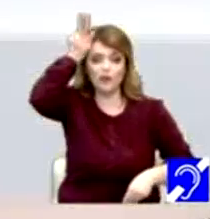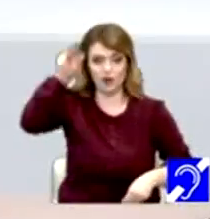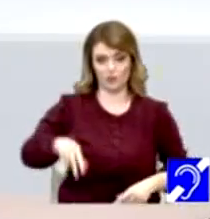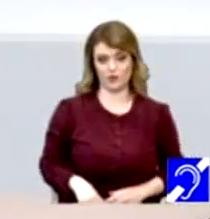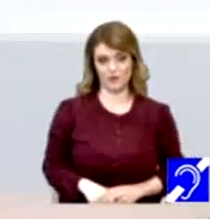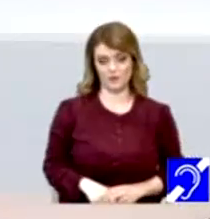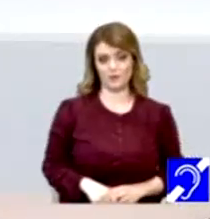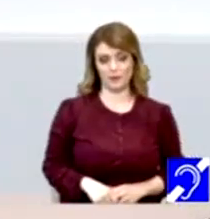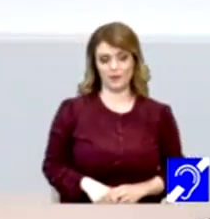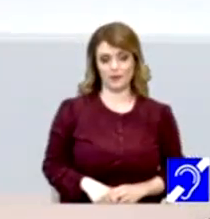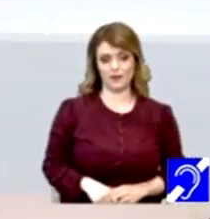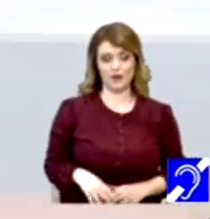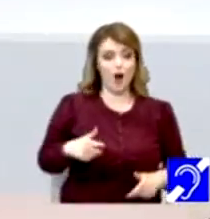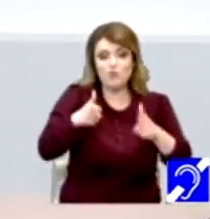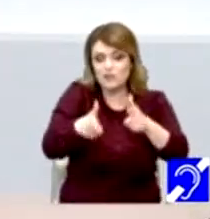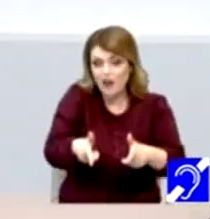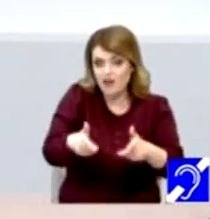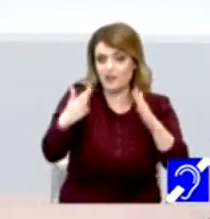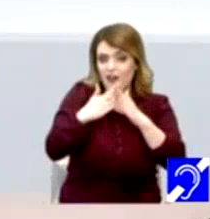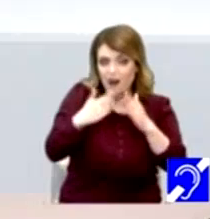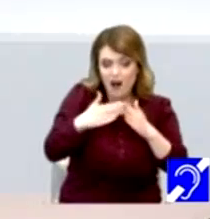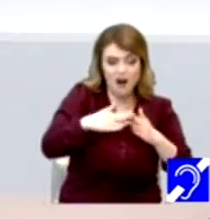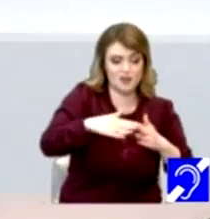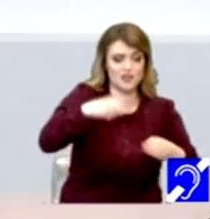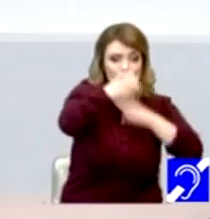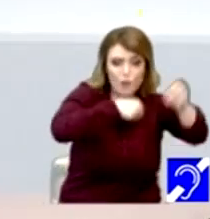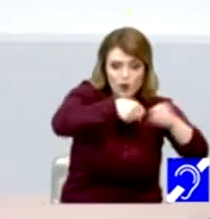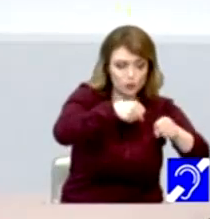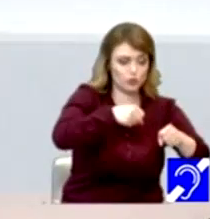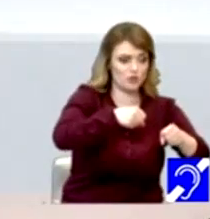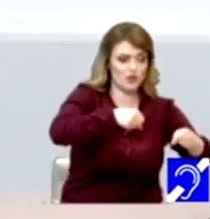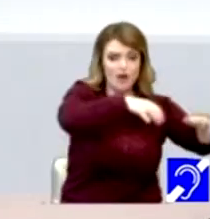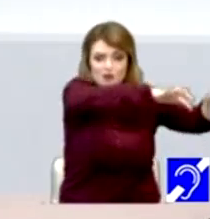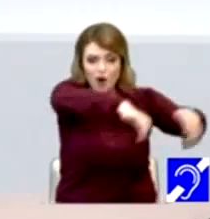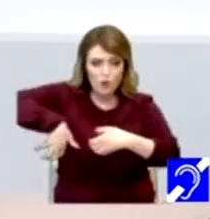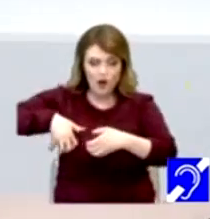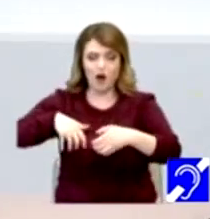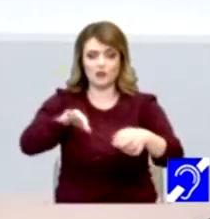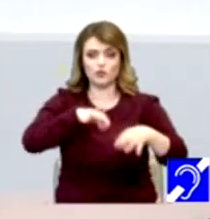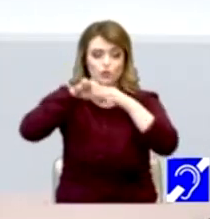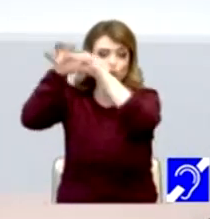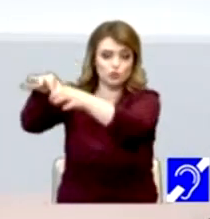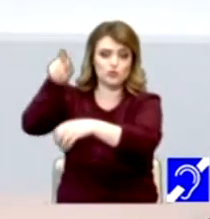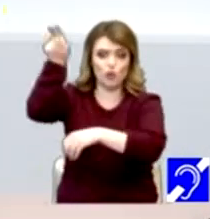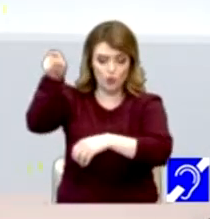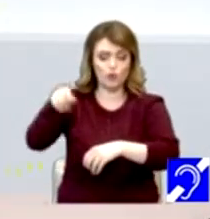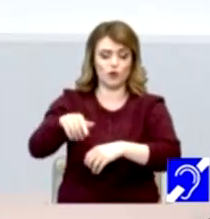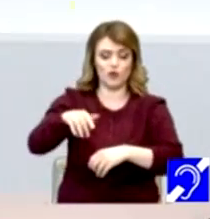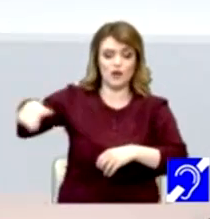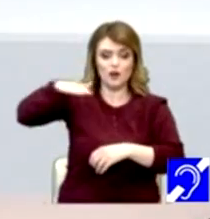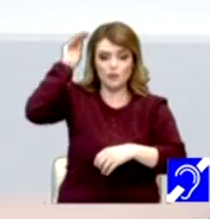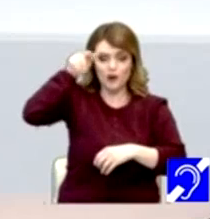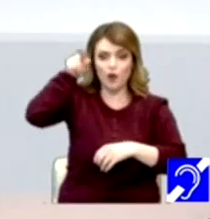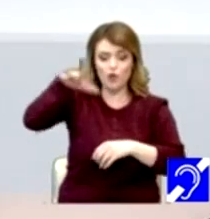gospodărie. Au intrat, i-au bătut, i-au răpit, i-au dus în stânga Nistrului, unde au fost deținute, aceste persoane au fost deținute timp